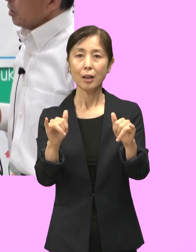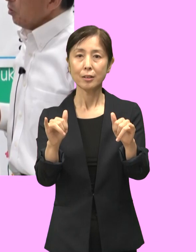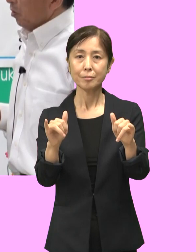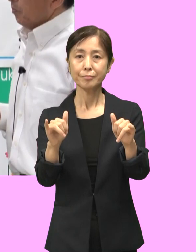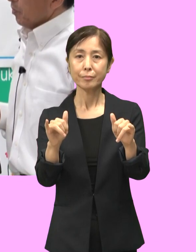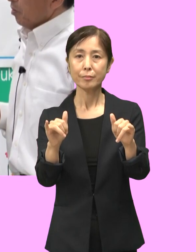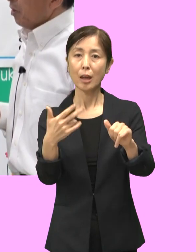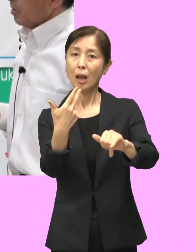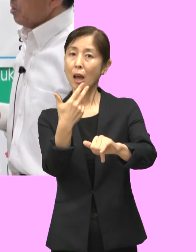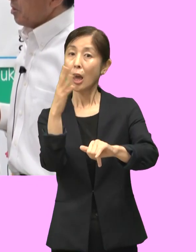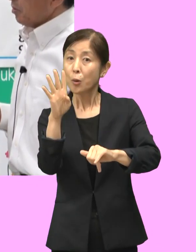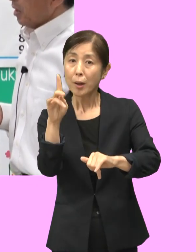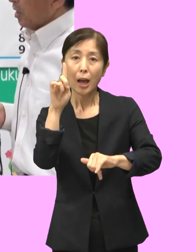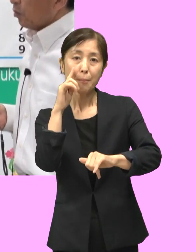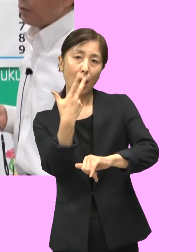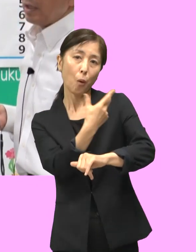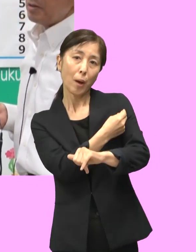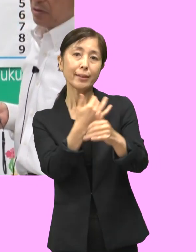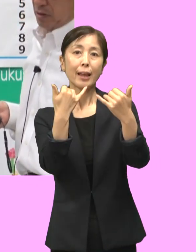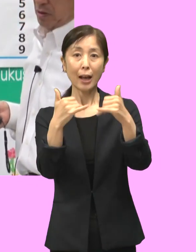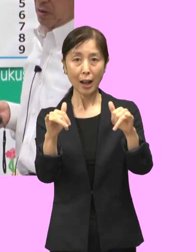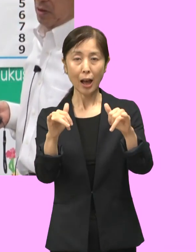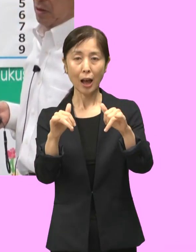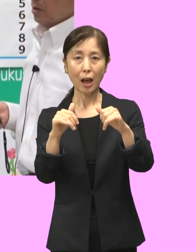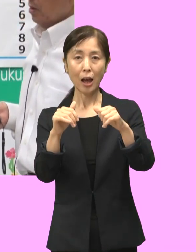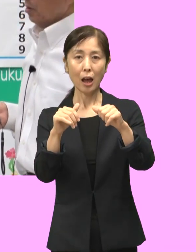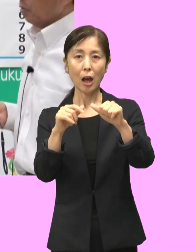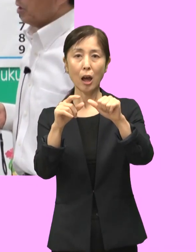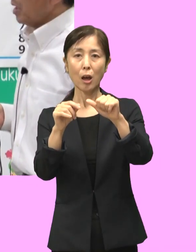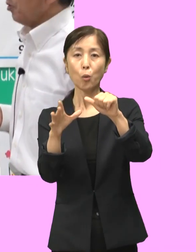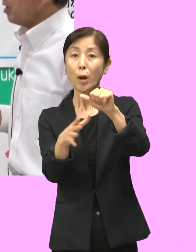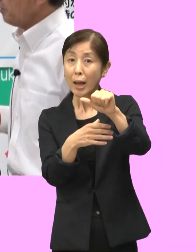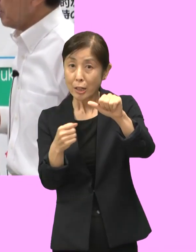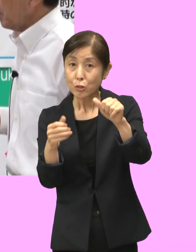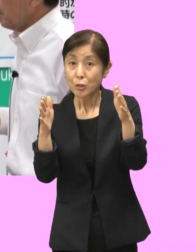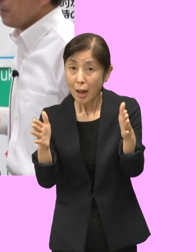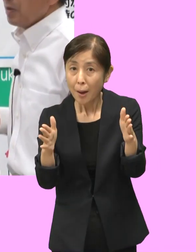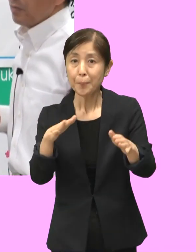直近のワクチン接種から5ヶ月の期